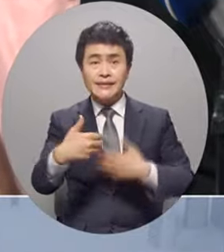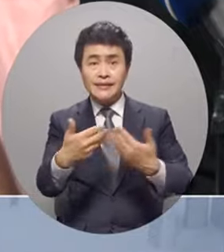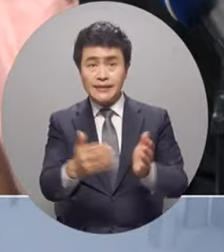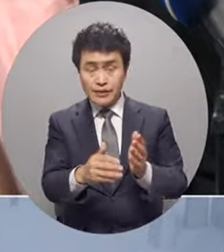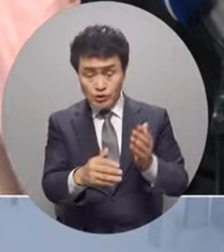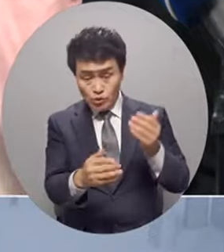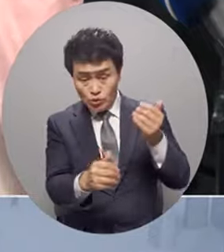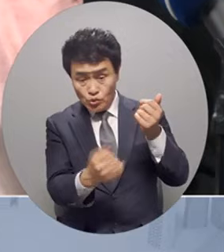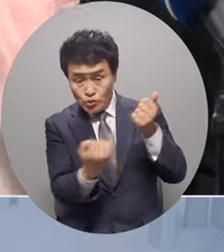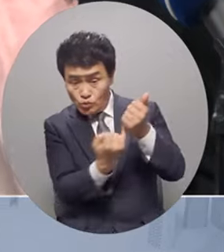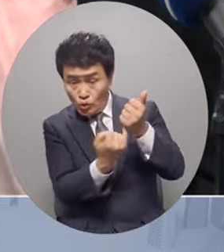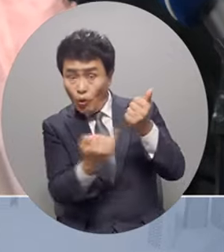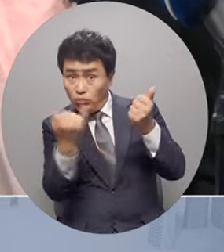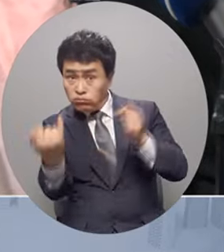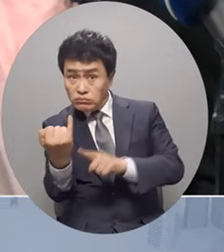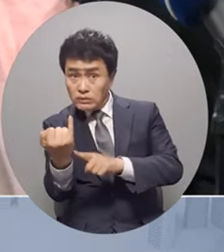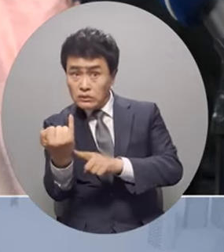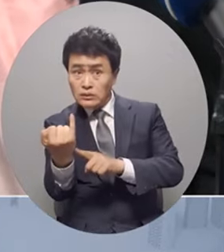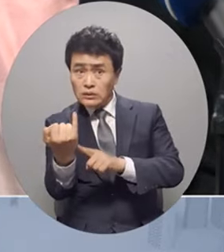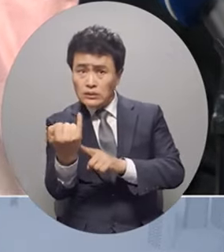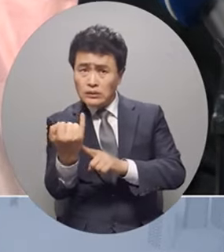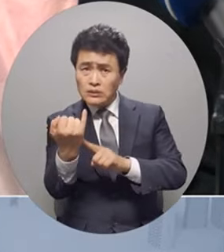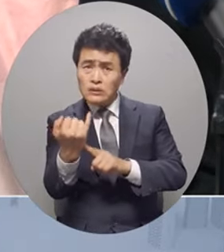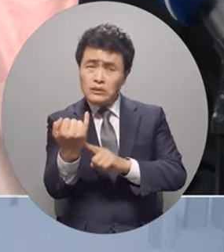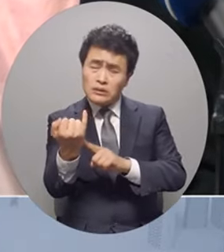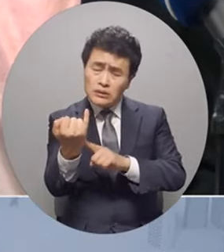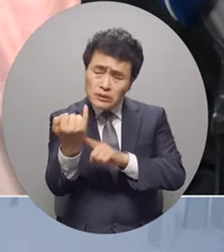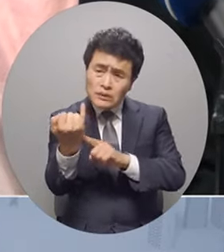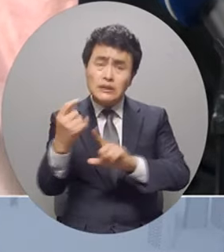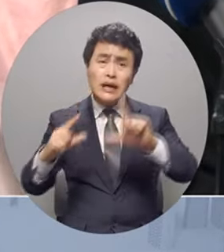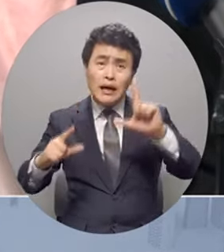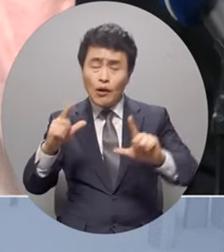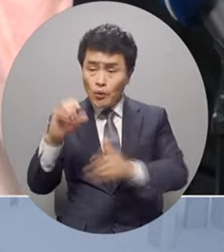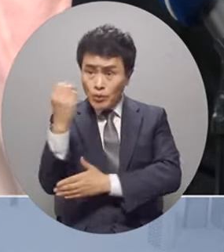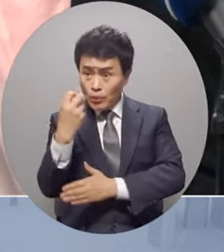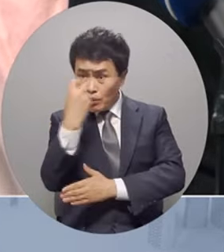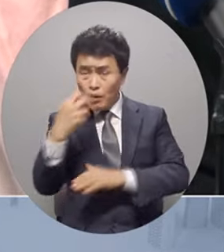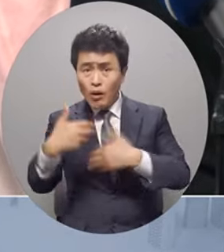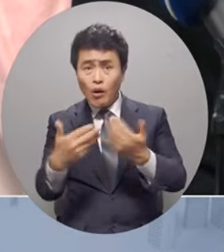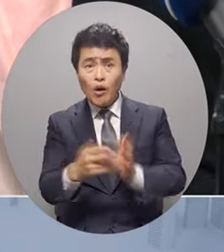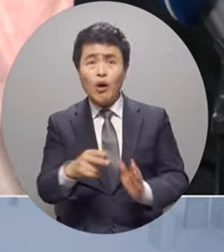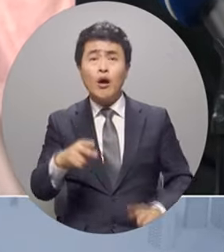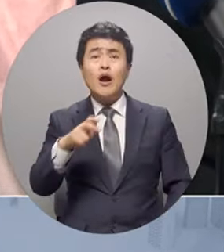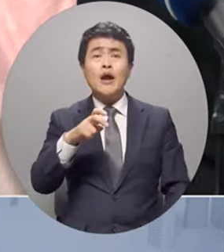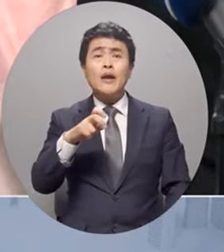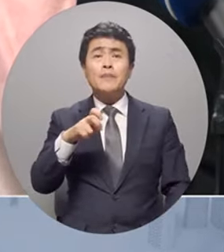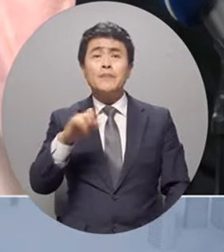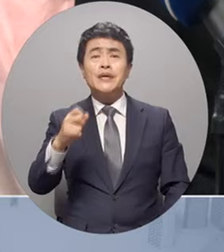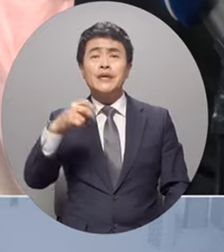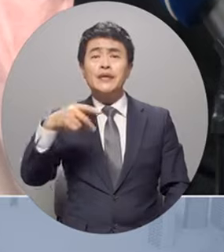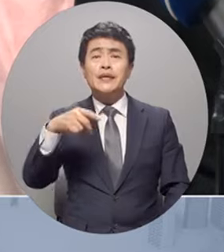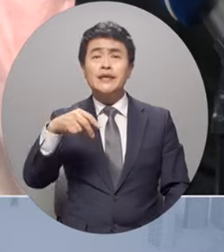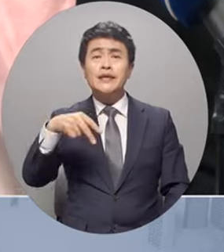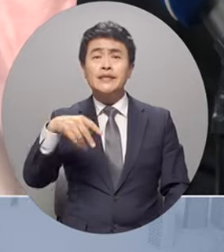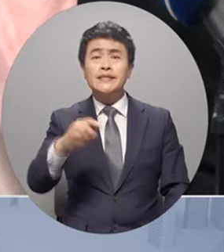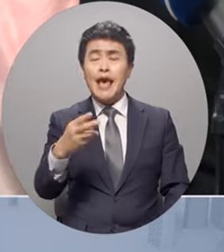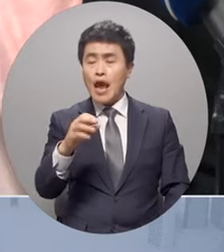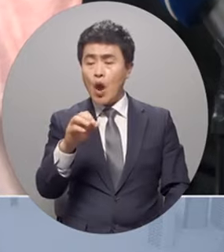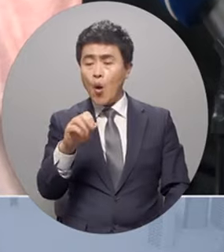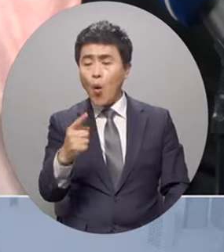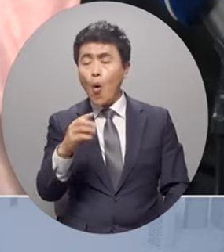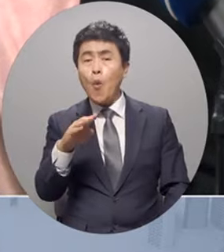여성 부통령이라는 상징성도 있죠. 여론조사로만 보면 단연 미셸 오바마인데요. 하지만 본인이